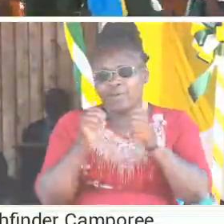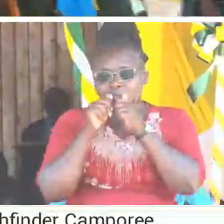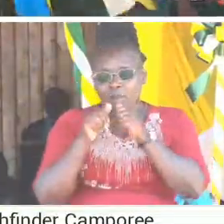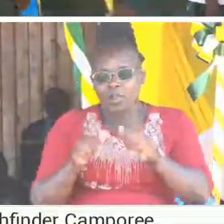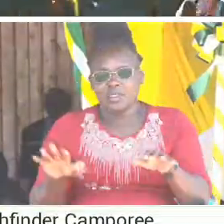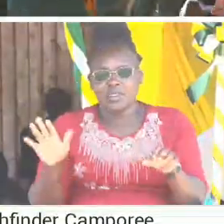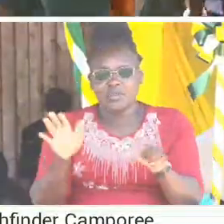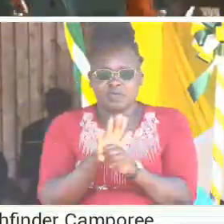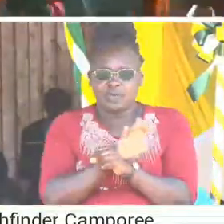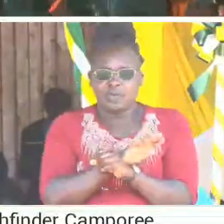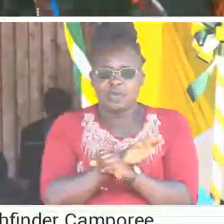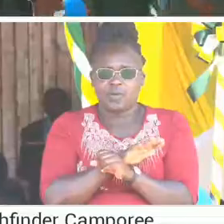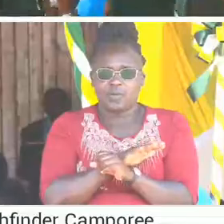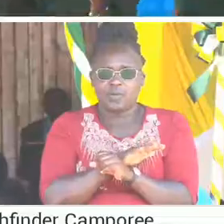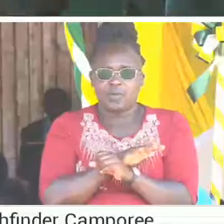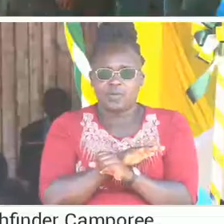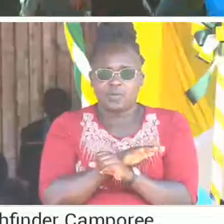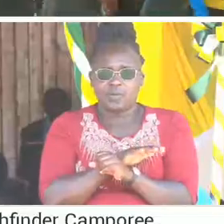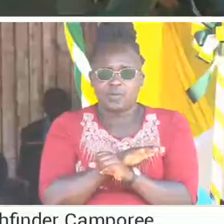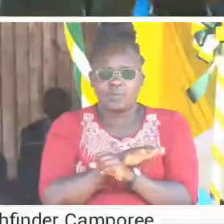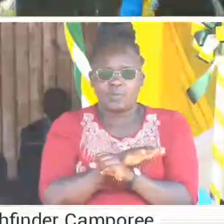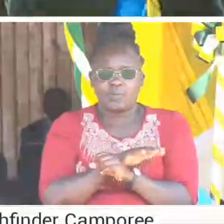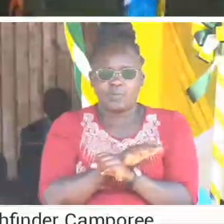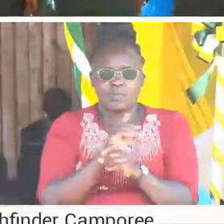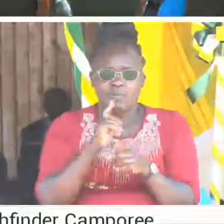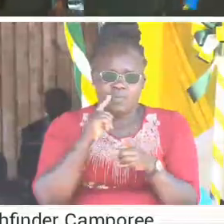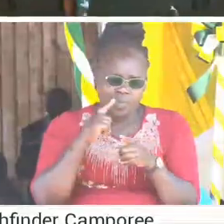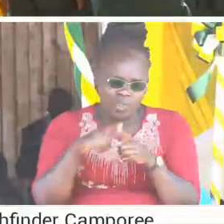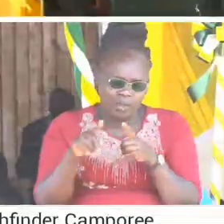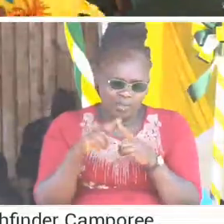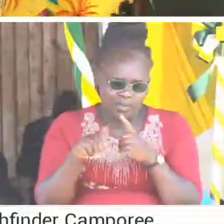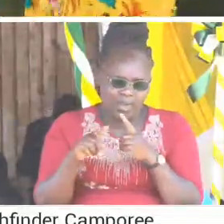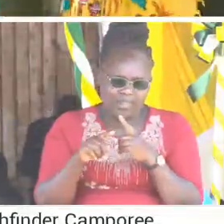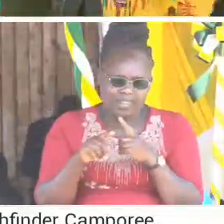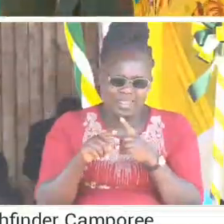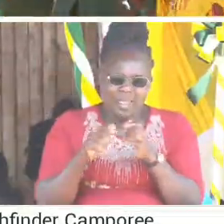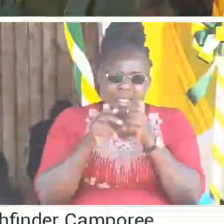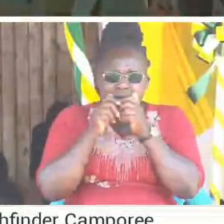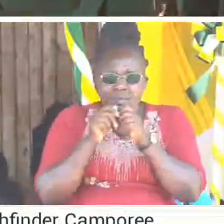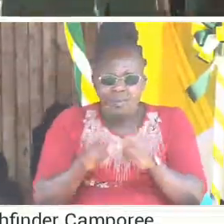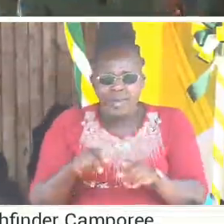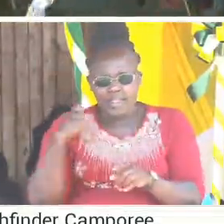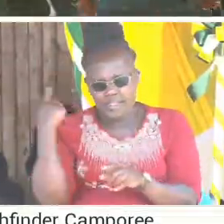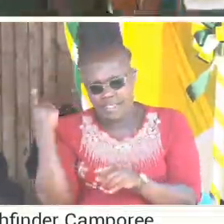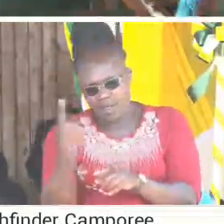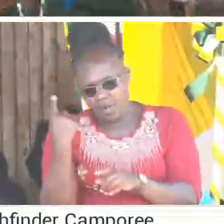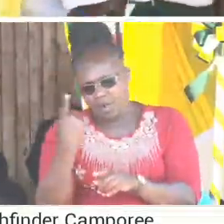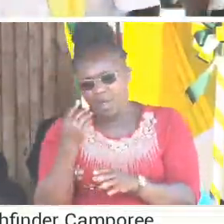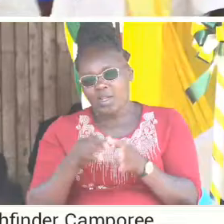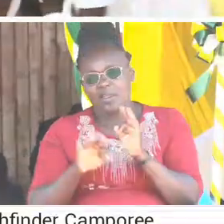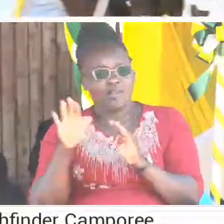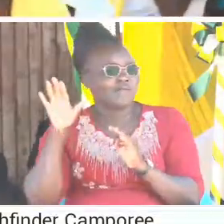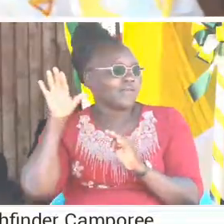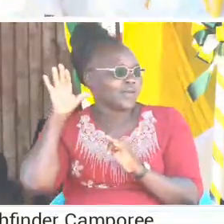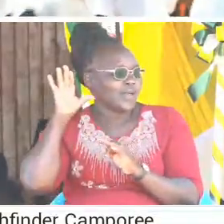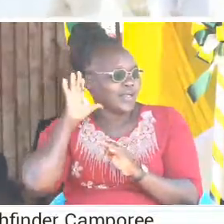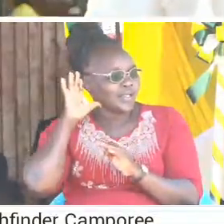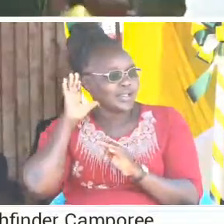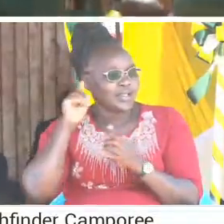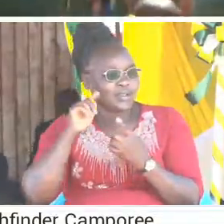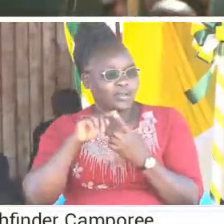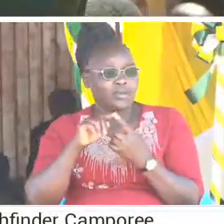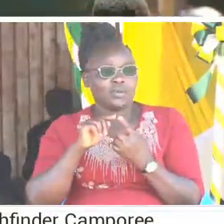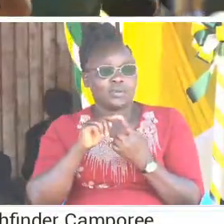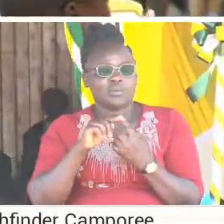Lakini kigezo cha baraka hiyo ni kusikia sauti ya Bwana. Yaani hakuna baraka kwa njia